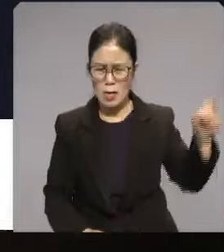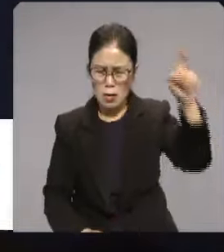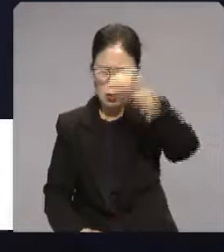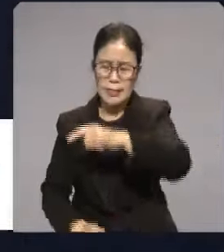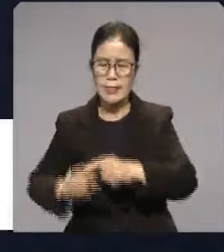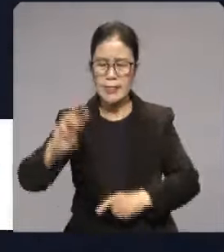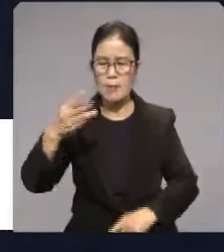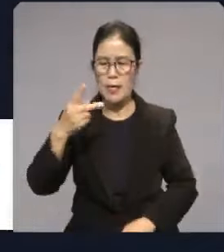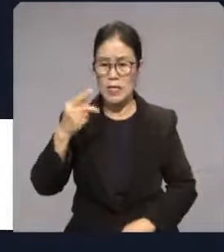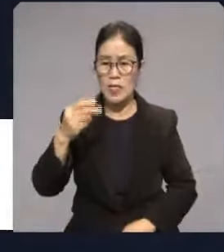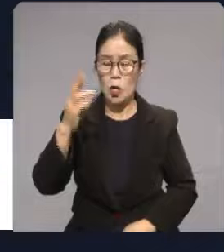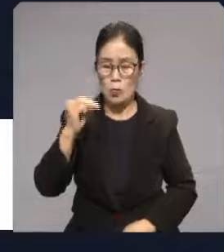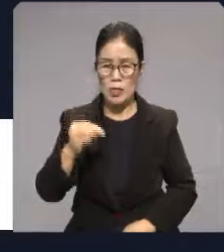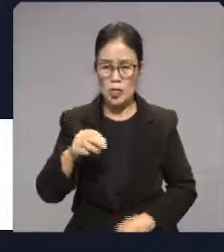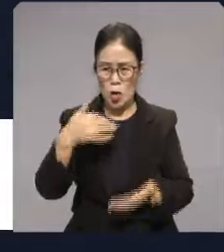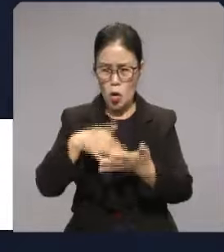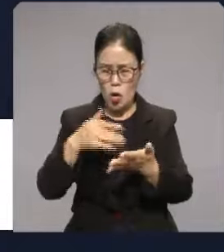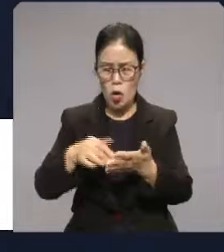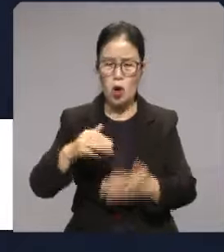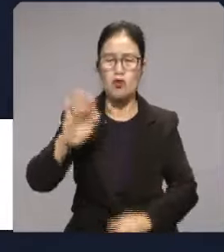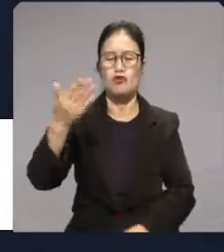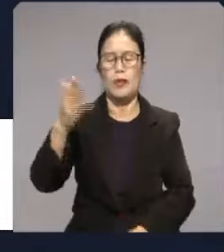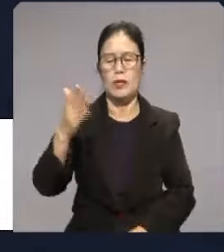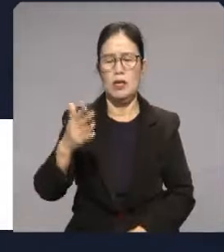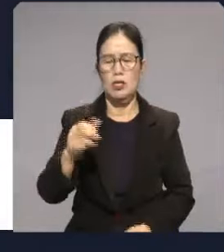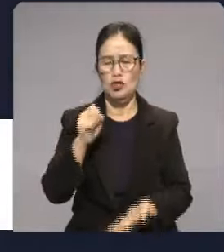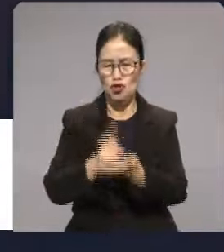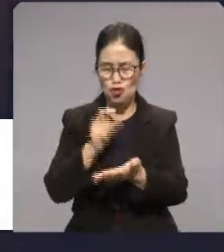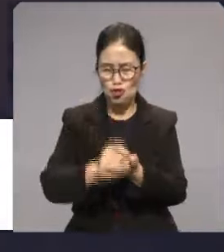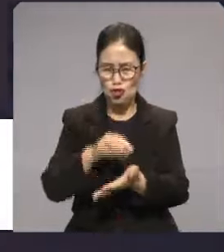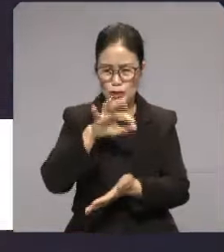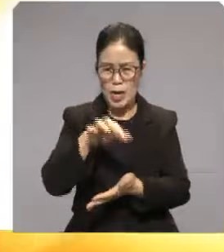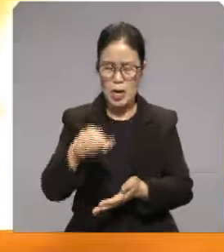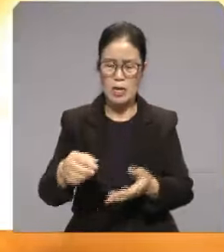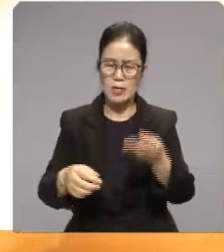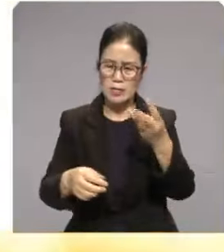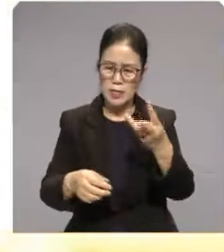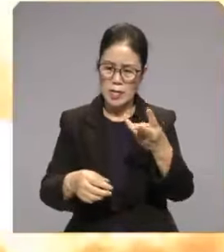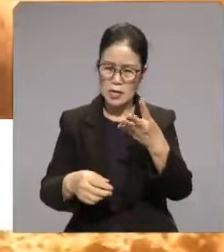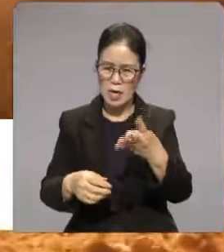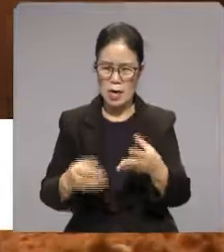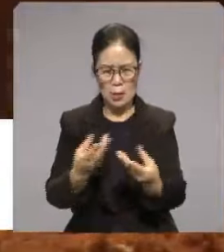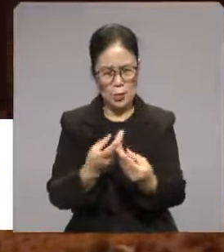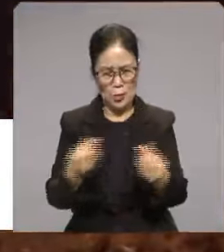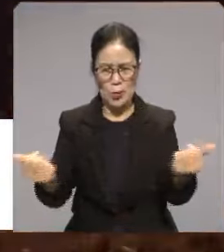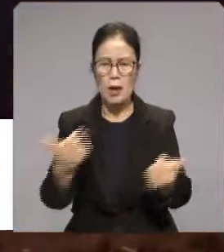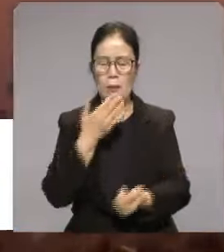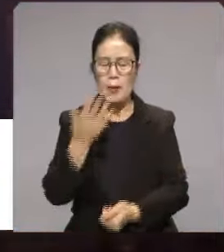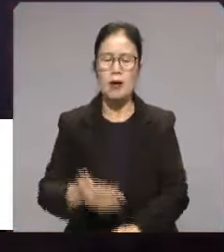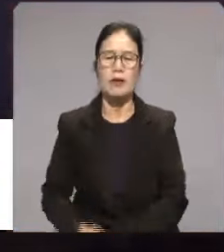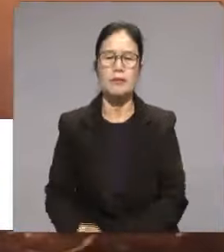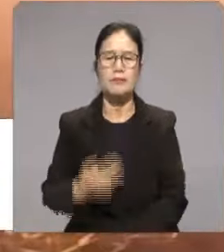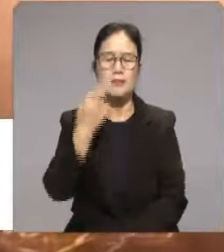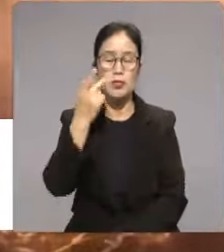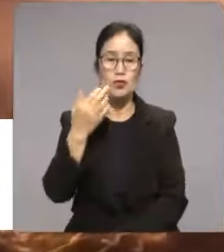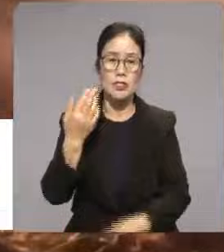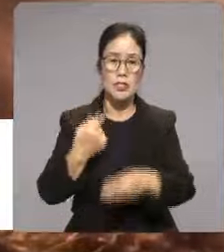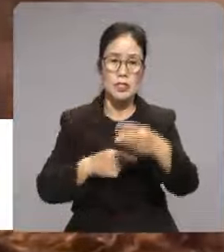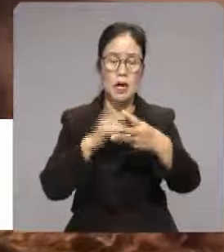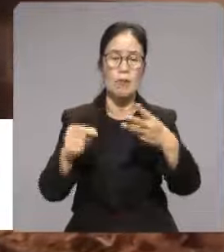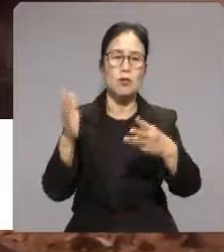300km에 탑재된 자탄만 900개나 돼 축구장 3, 4개를 초토화시킬 수 있습니다. 미국이 지난